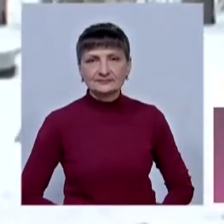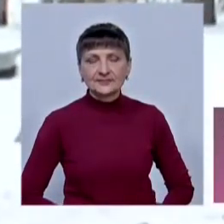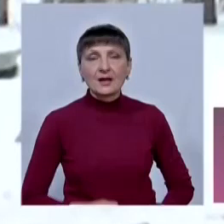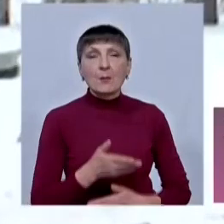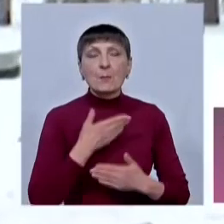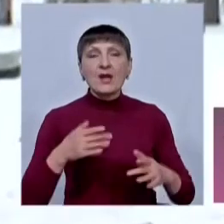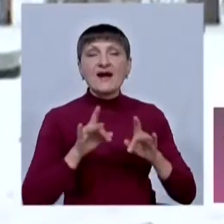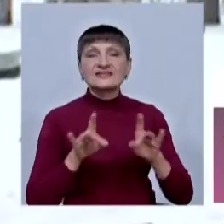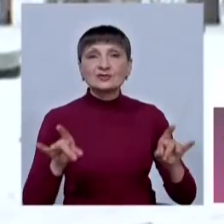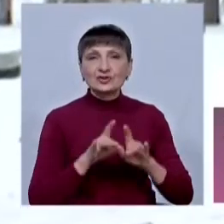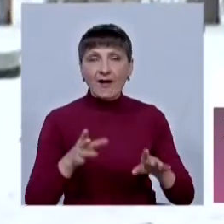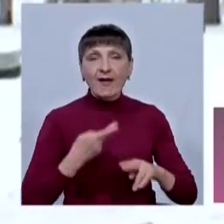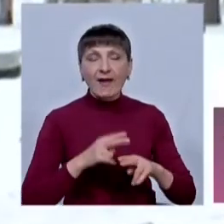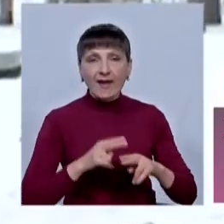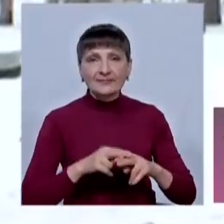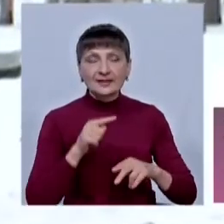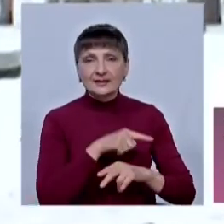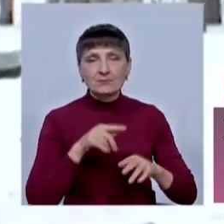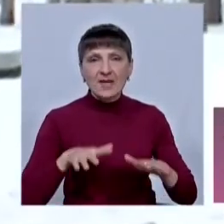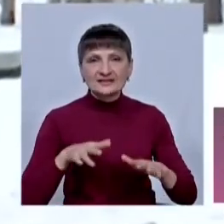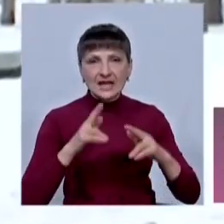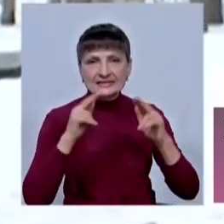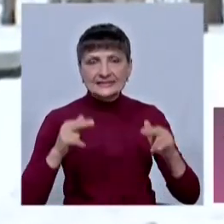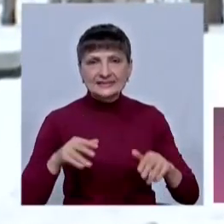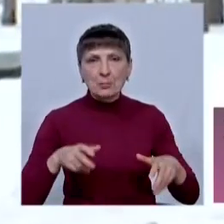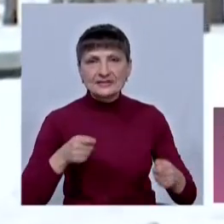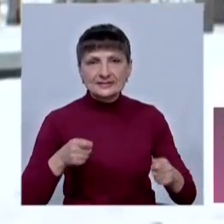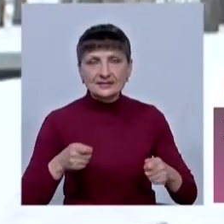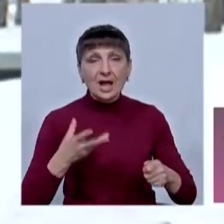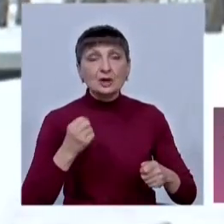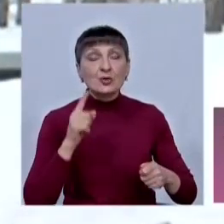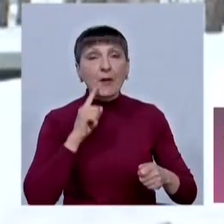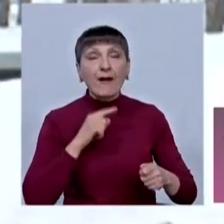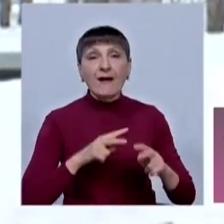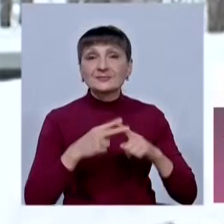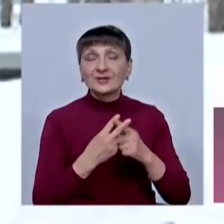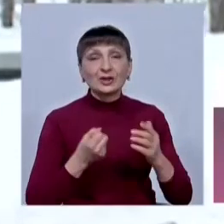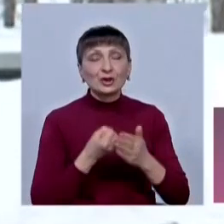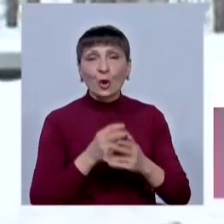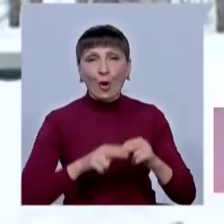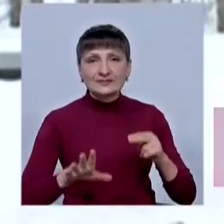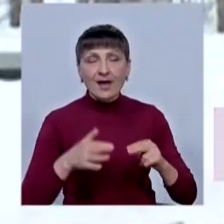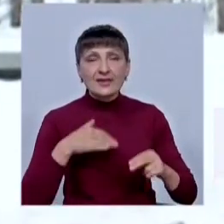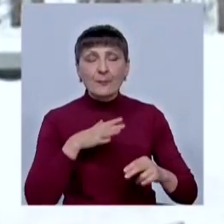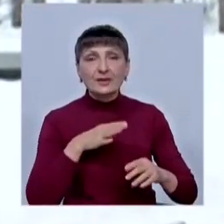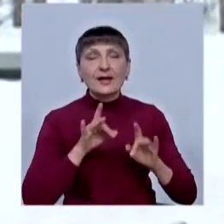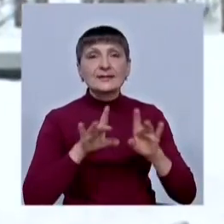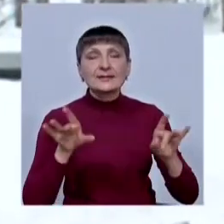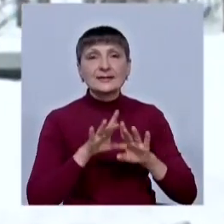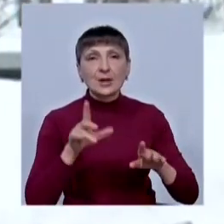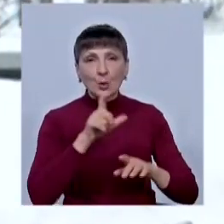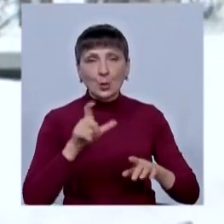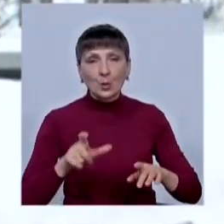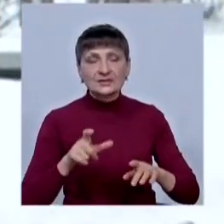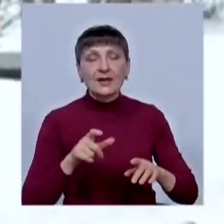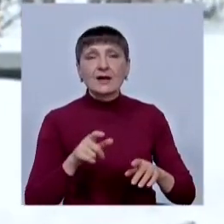Мы освещали это заседание из резиденции президента, но оно еще было тогда недостроенным. Помню, я вел репортаж и сообщал зрителям о том,